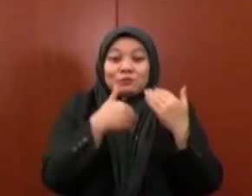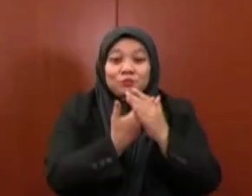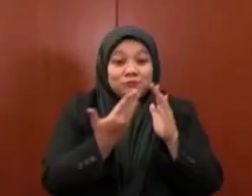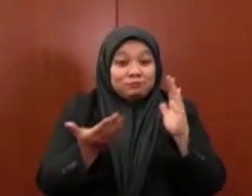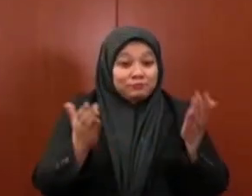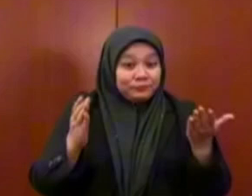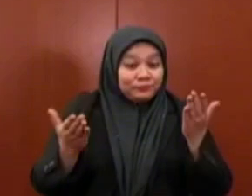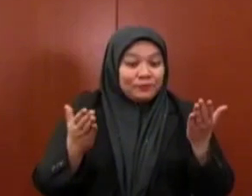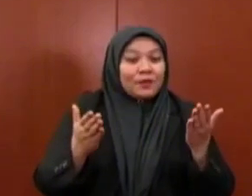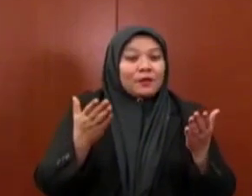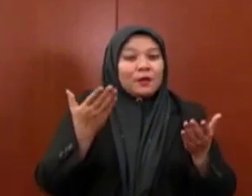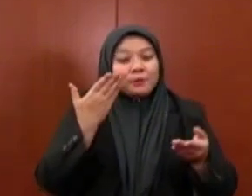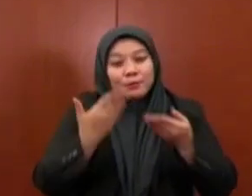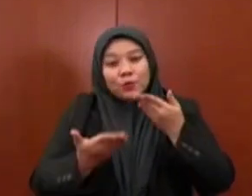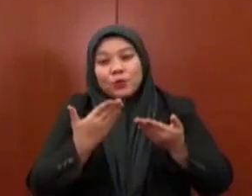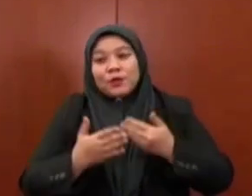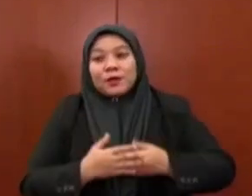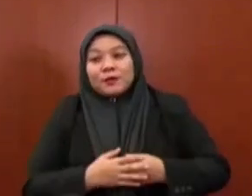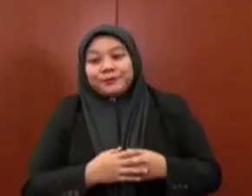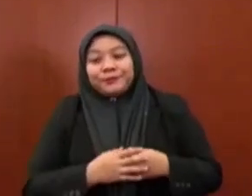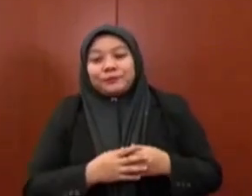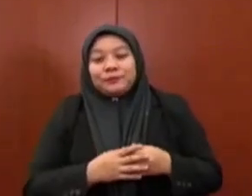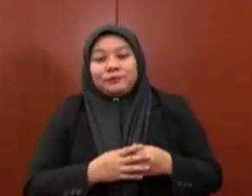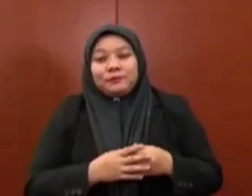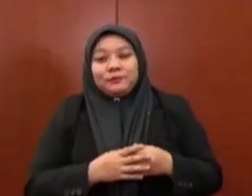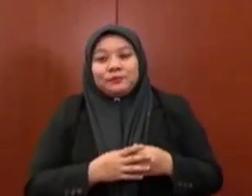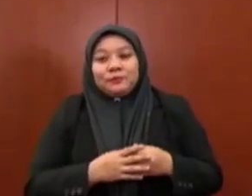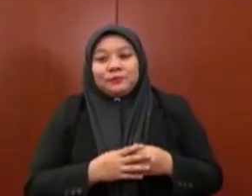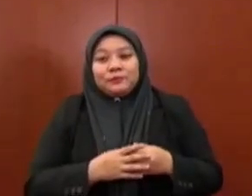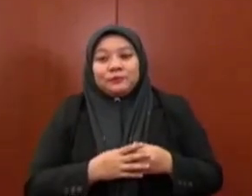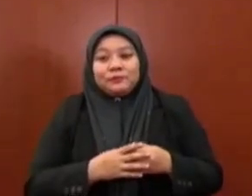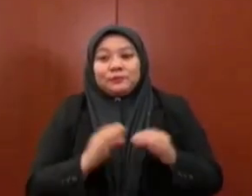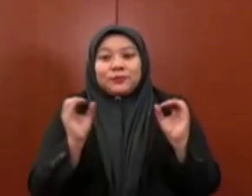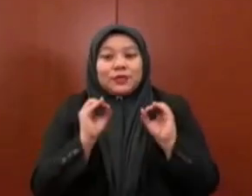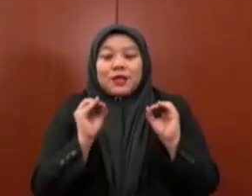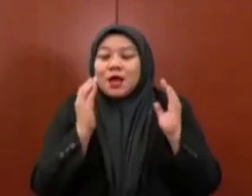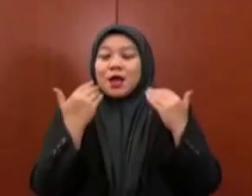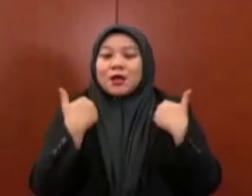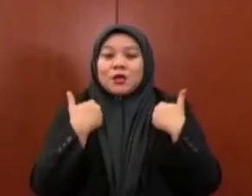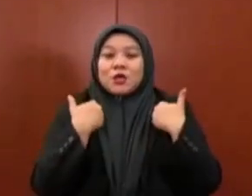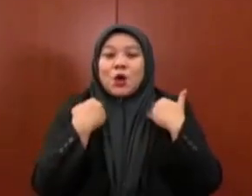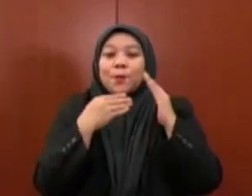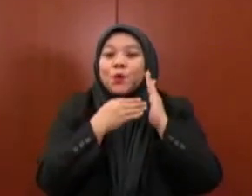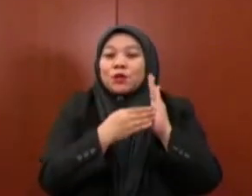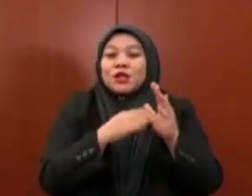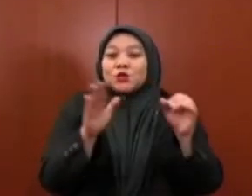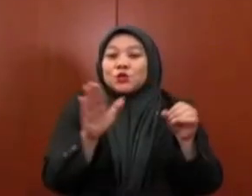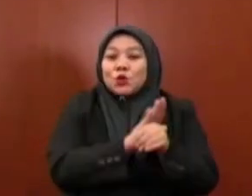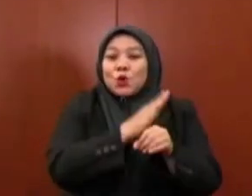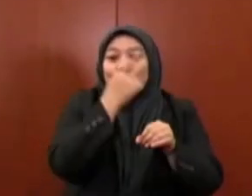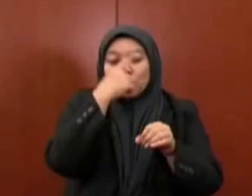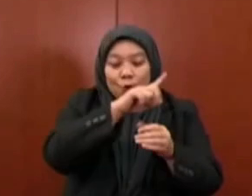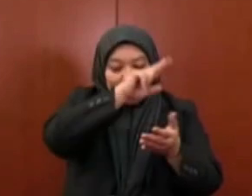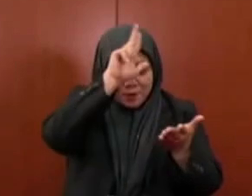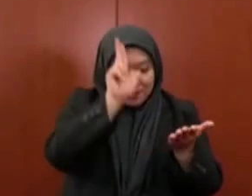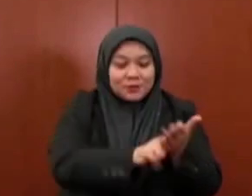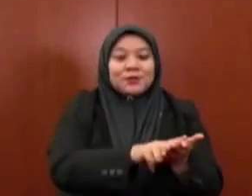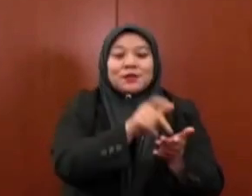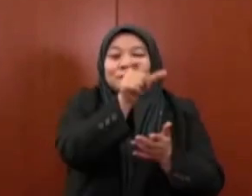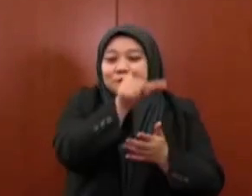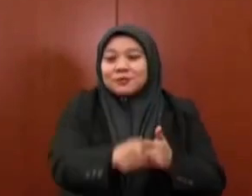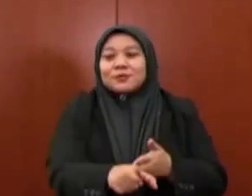pertimbangan keparangkalian atau balance of probability bahawa tidak ada bukti yang mencukupi untuk mengesahkan